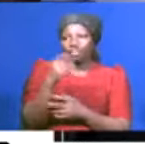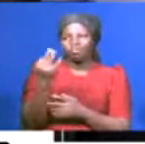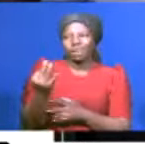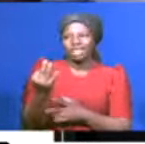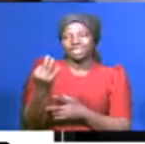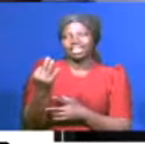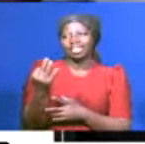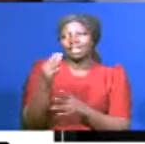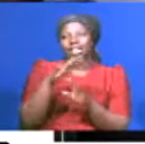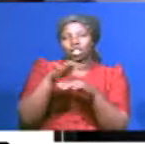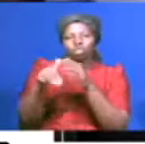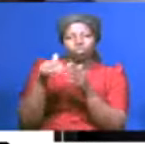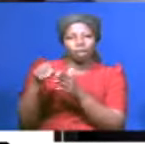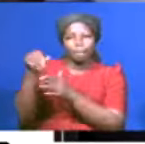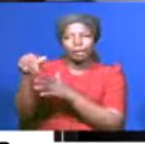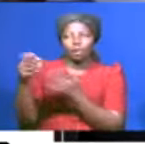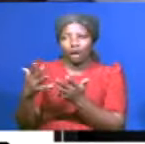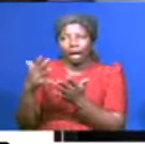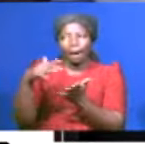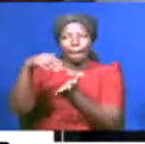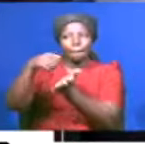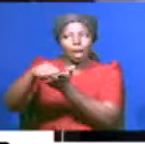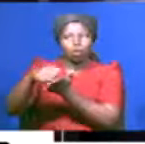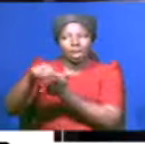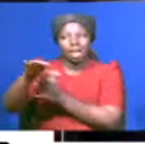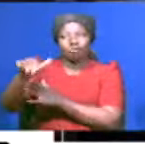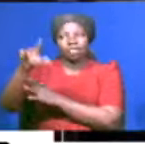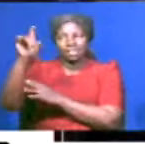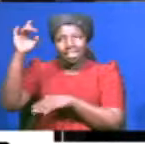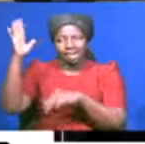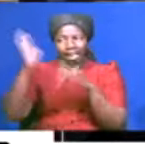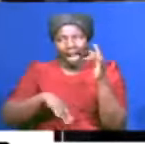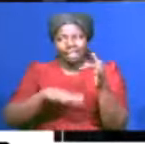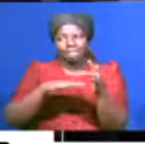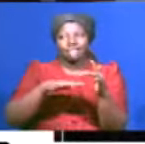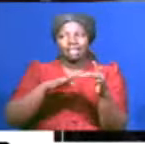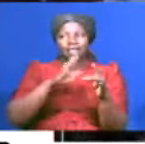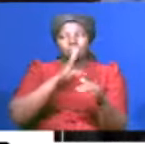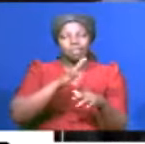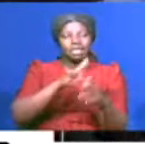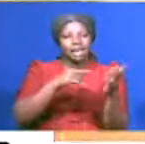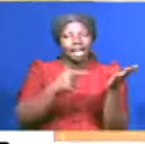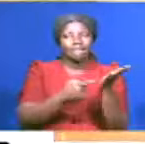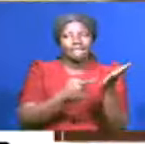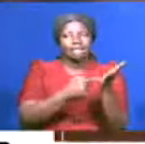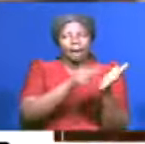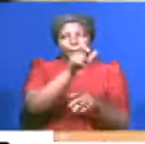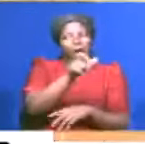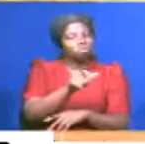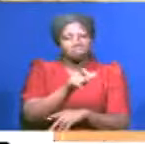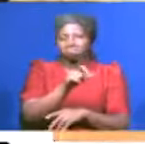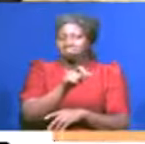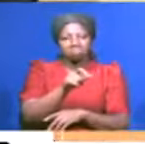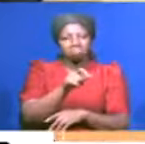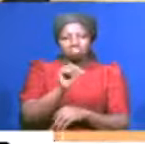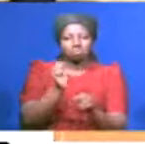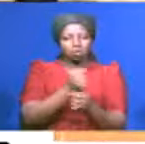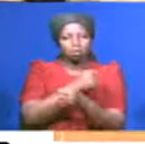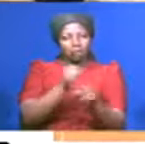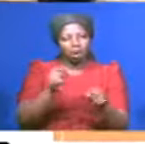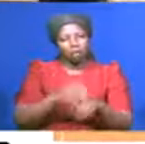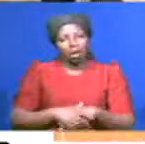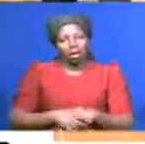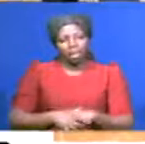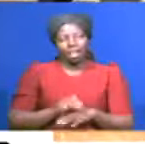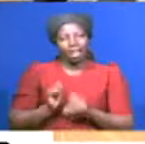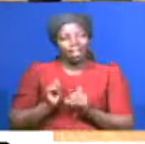zote Makueni County. Na siwezi kuitwa mtoto wa kule Taita. Haiwezekani. Viongozi walioandamana